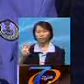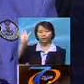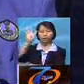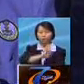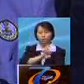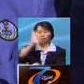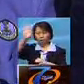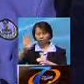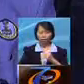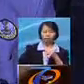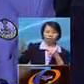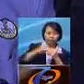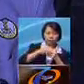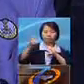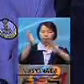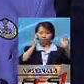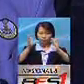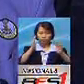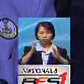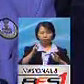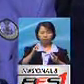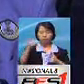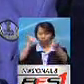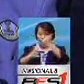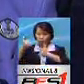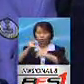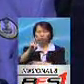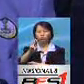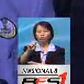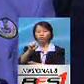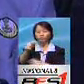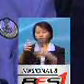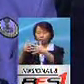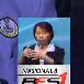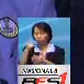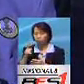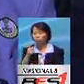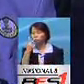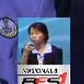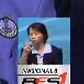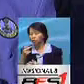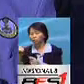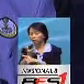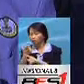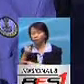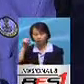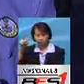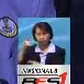akan kembali ke tanah air, tidak mereka melawat ke USA untuk menentukan latihan di